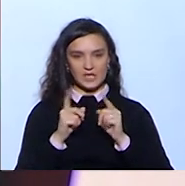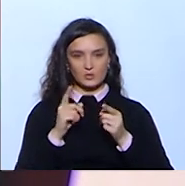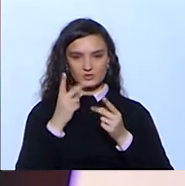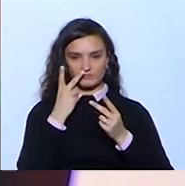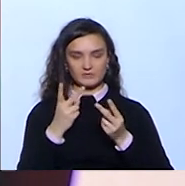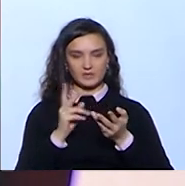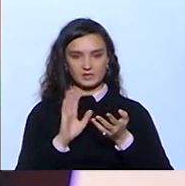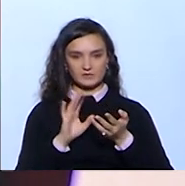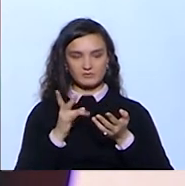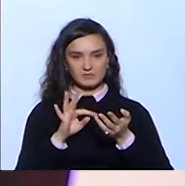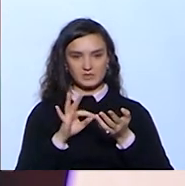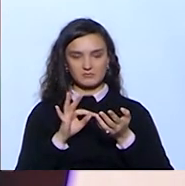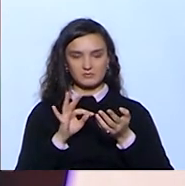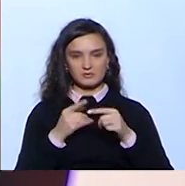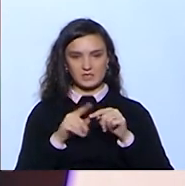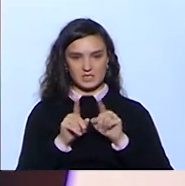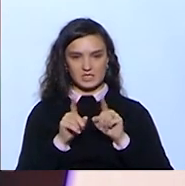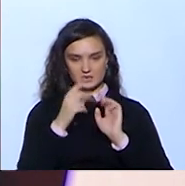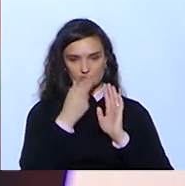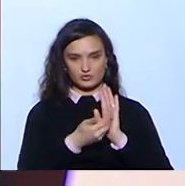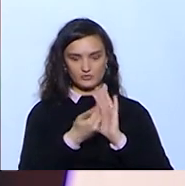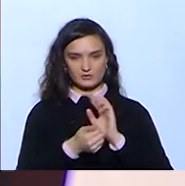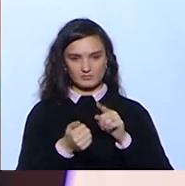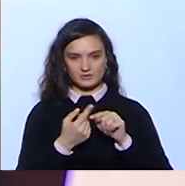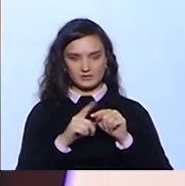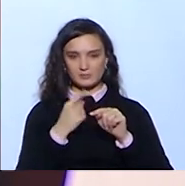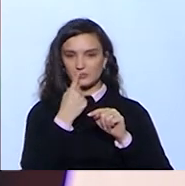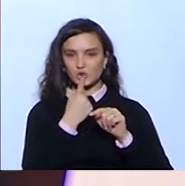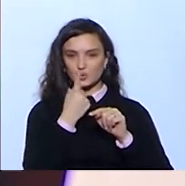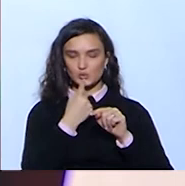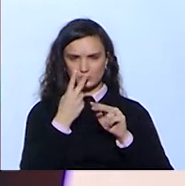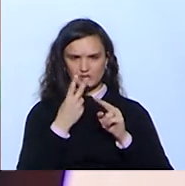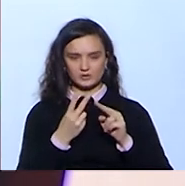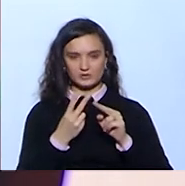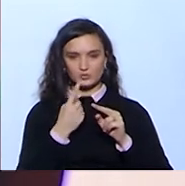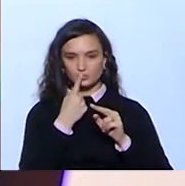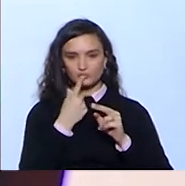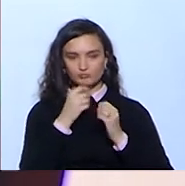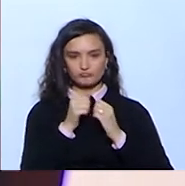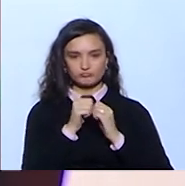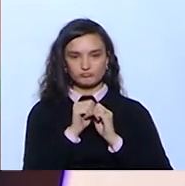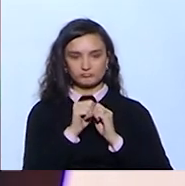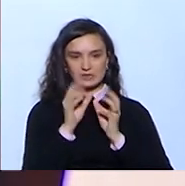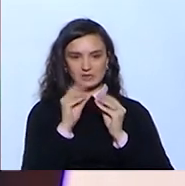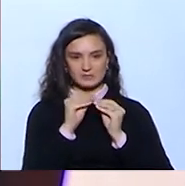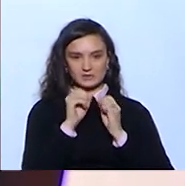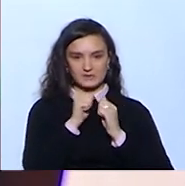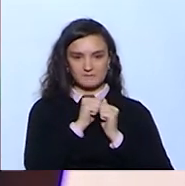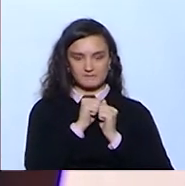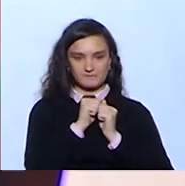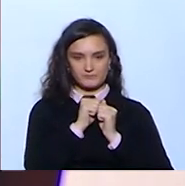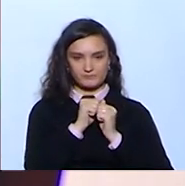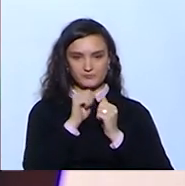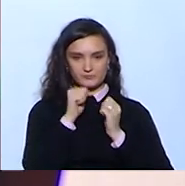ხედავთ, მაგრამ სქემატურად ასე გამოიხსახება. ეს არის პირის ღრუ, ნახეთ, ტუჩები ერთმანეთთან არის მჭიდროდ, ანუ